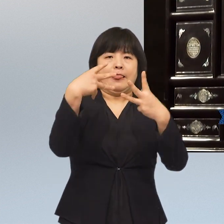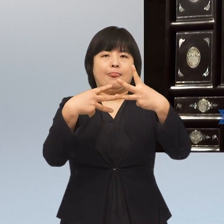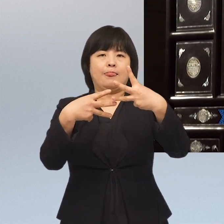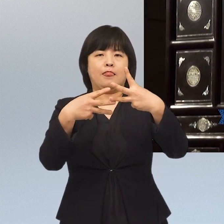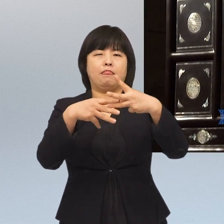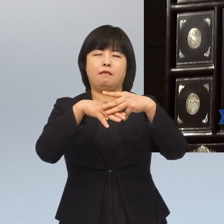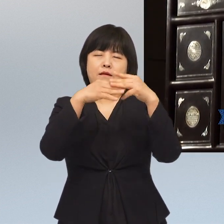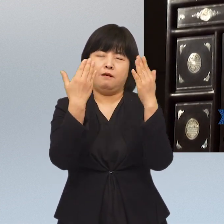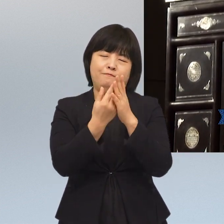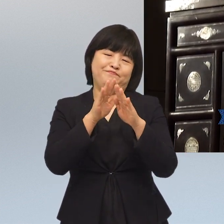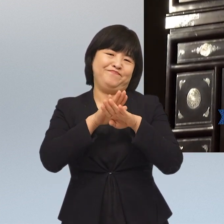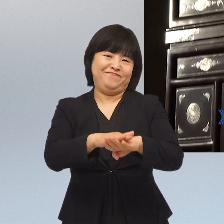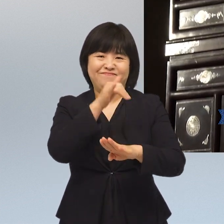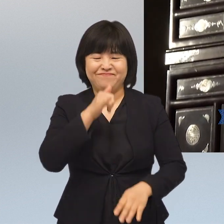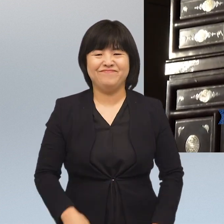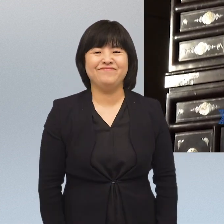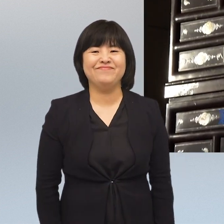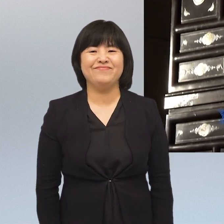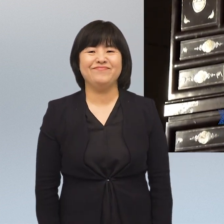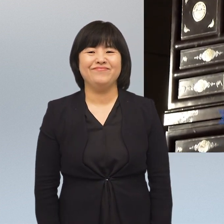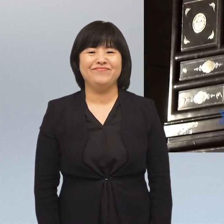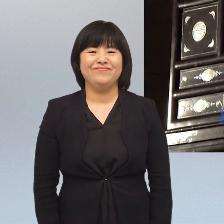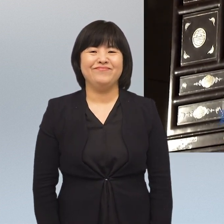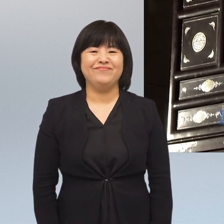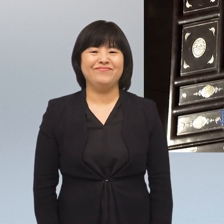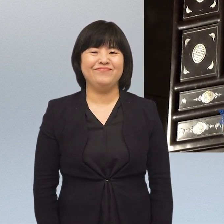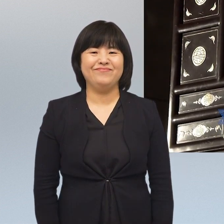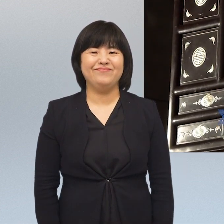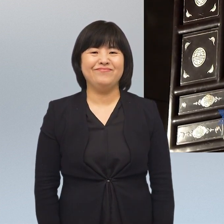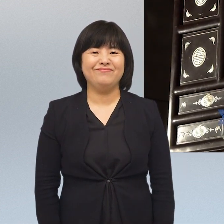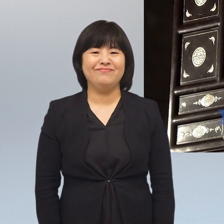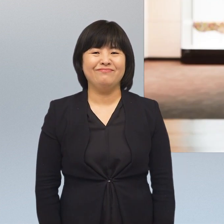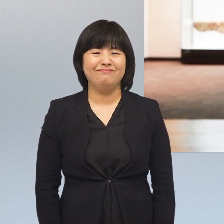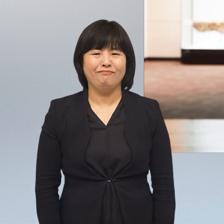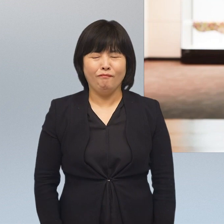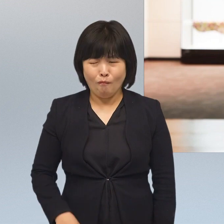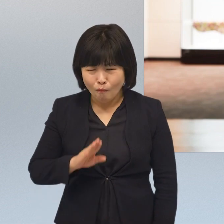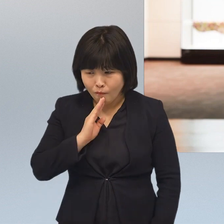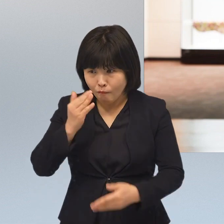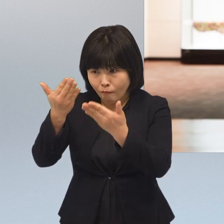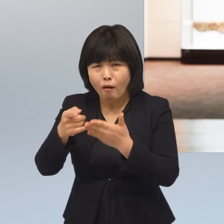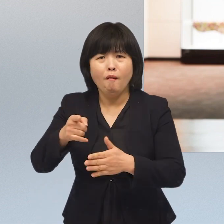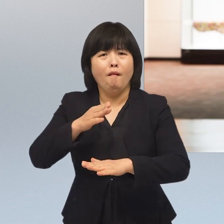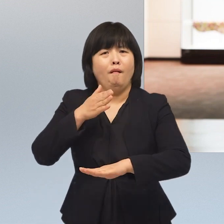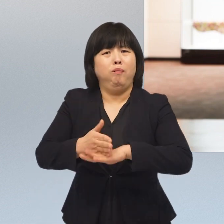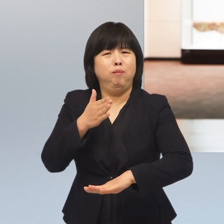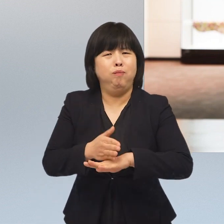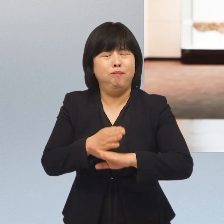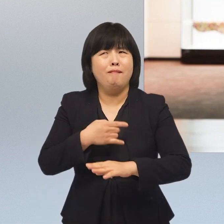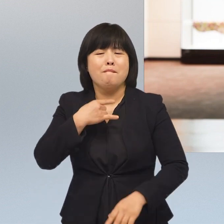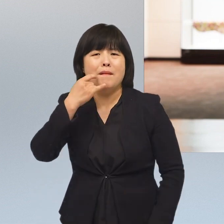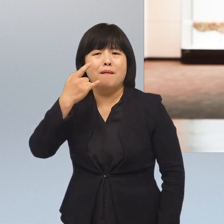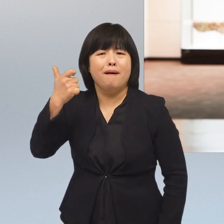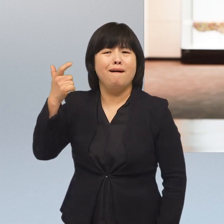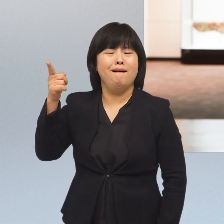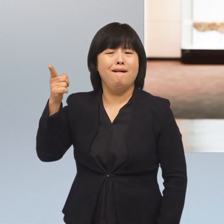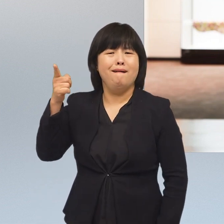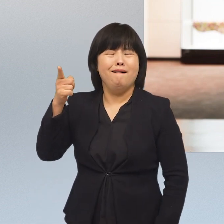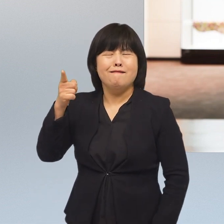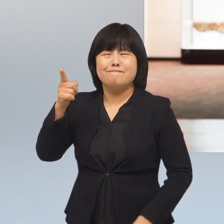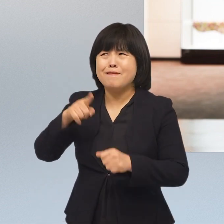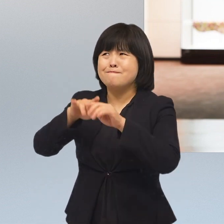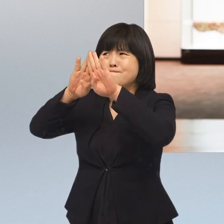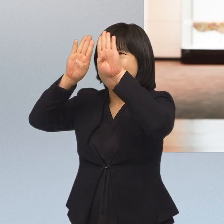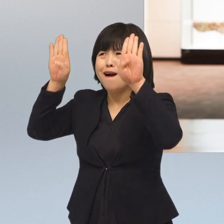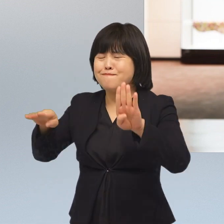우리 집 옷들 그쪽에 다 보관한 동이었어요. 받아주신 것만 해도 너무 감사해요. 저희 엄마 아빠